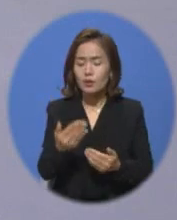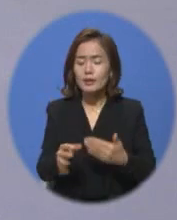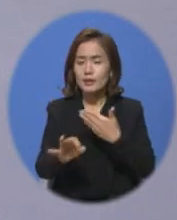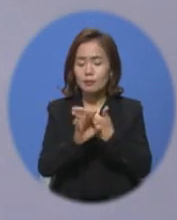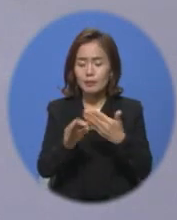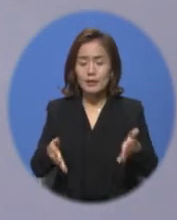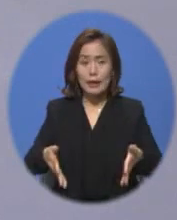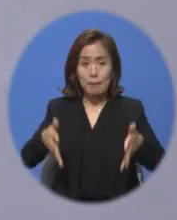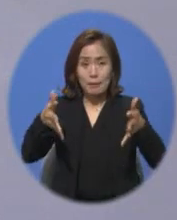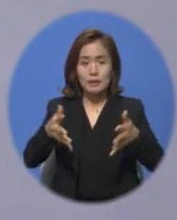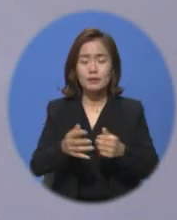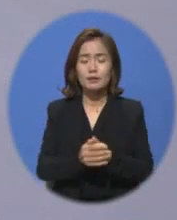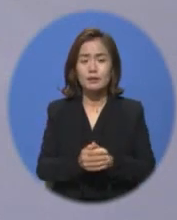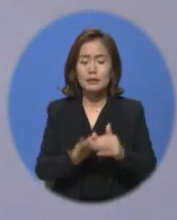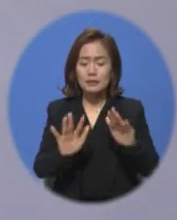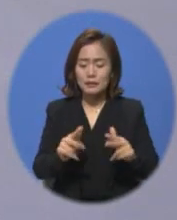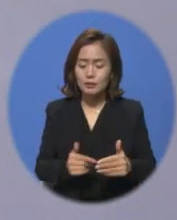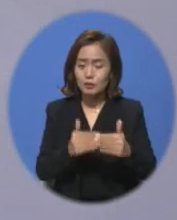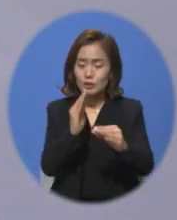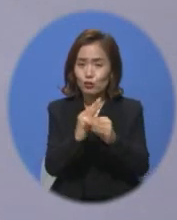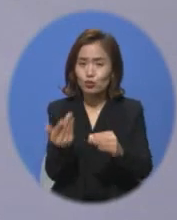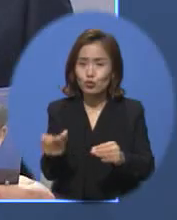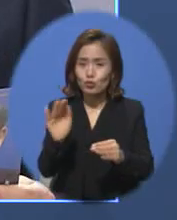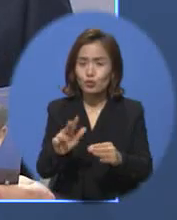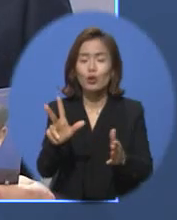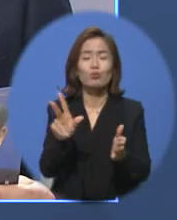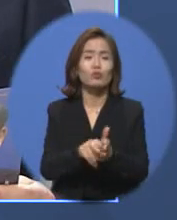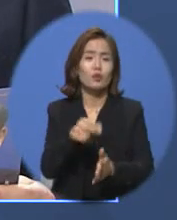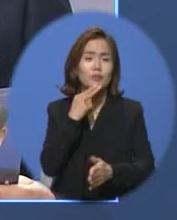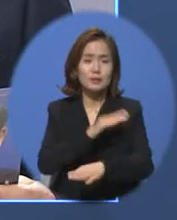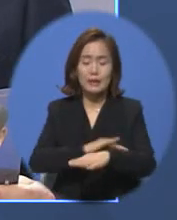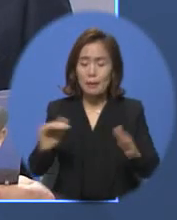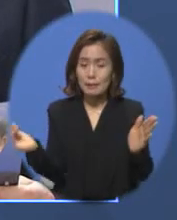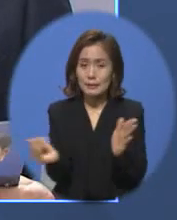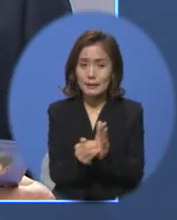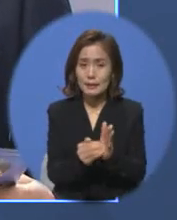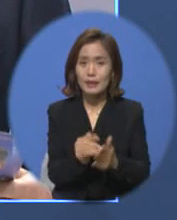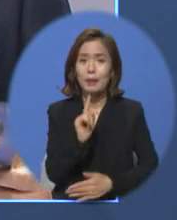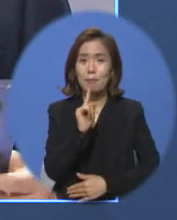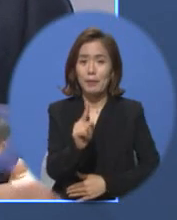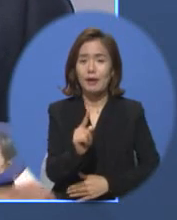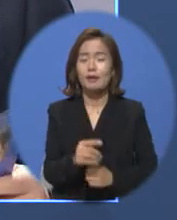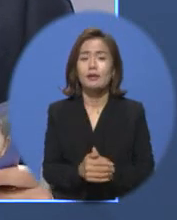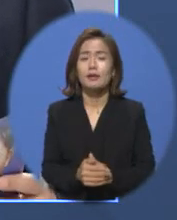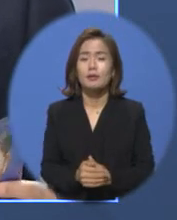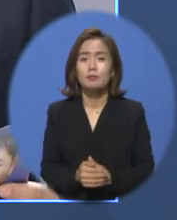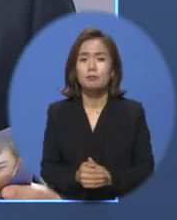광주역인근청년임대주택사업이 현재진행중이며,